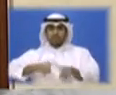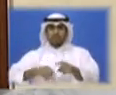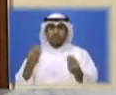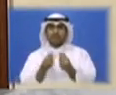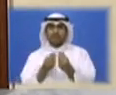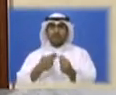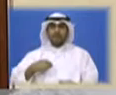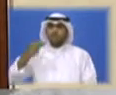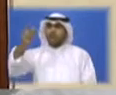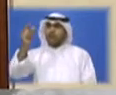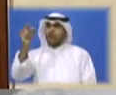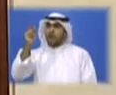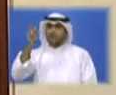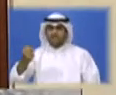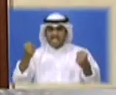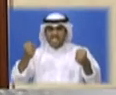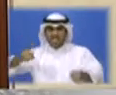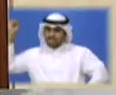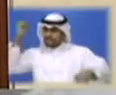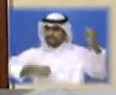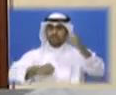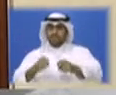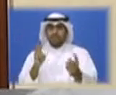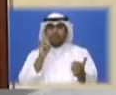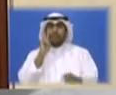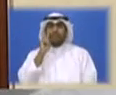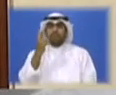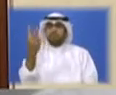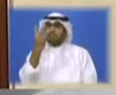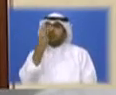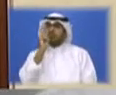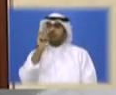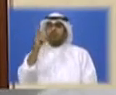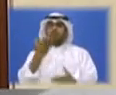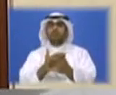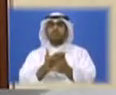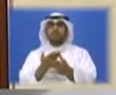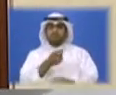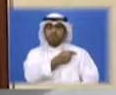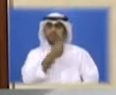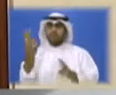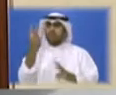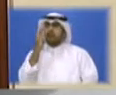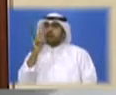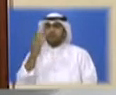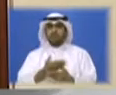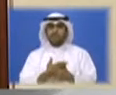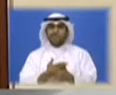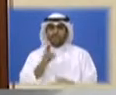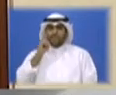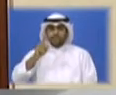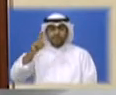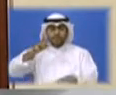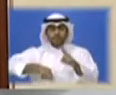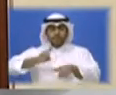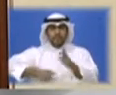صعبة فيها عنف شوية، مثل ما تقولين خزني وخزك، يظل شنو عندك؟ الوازع الديني، قلة الوازع